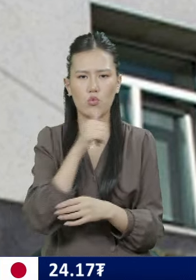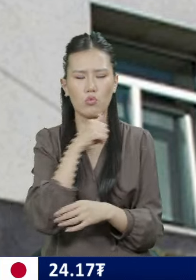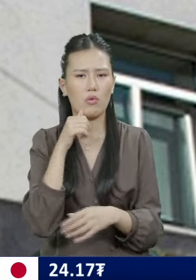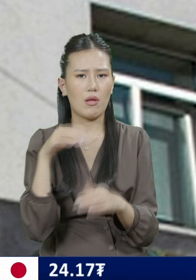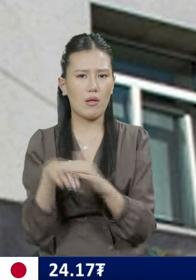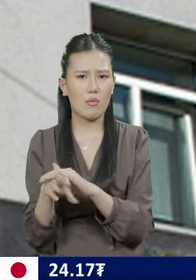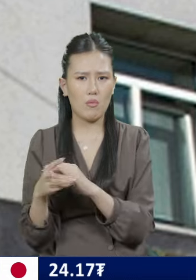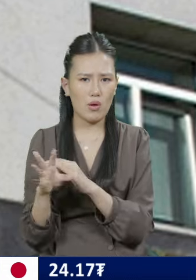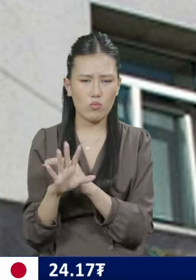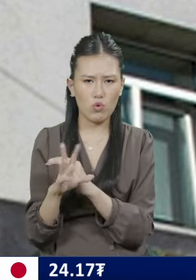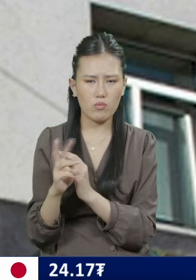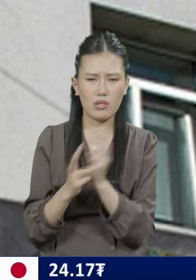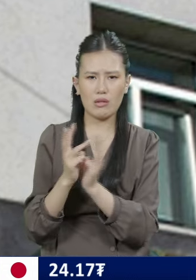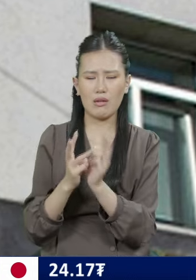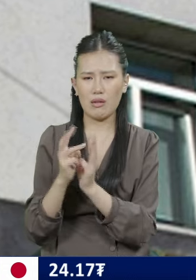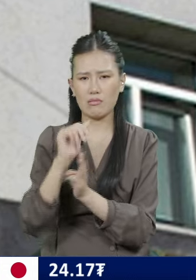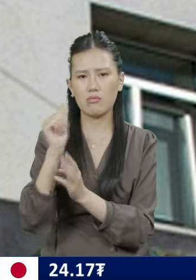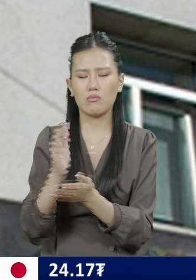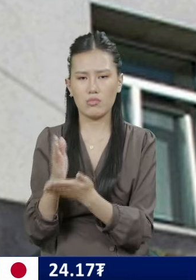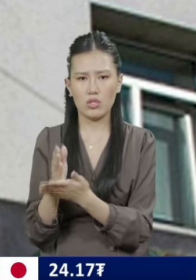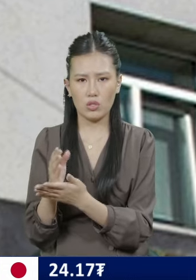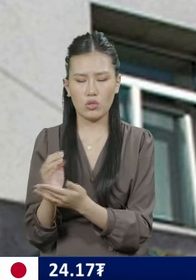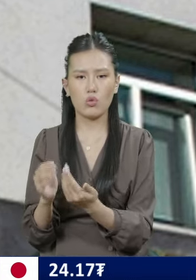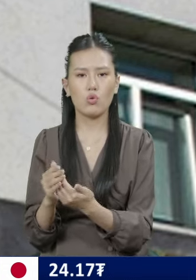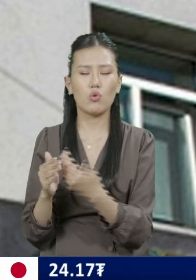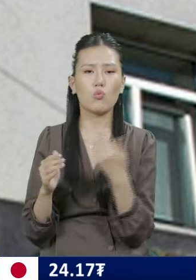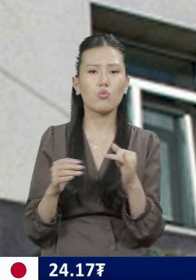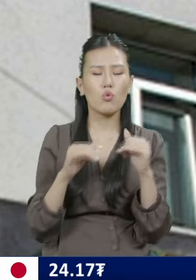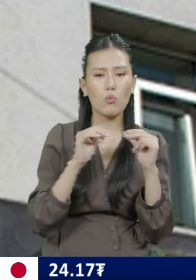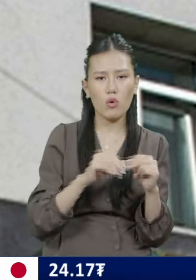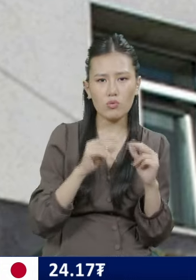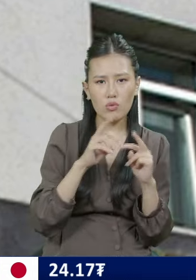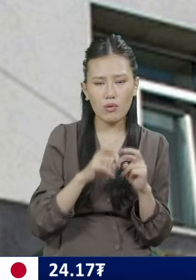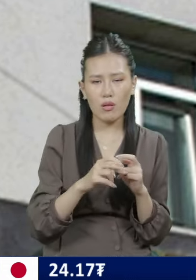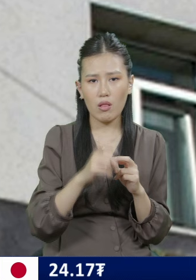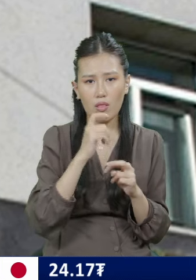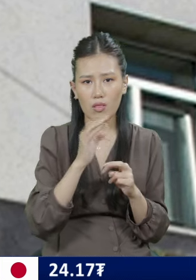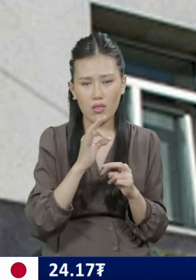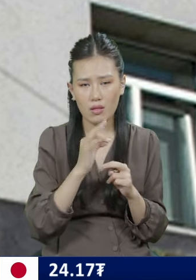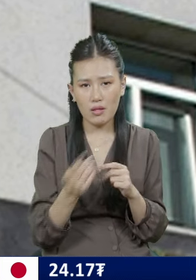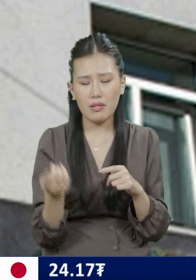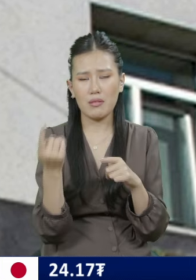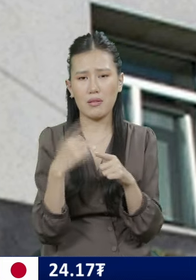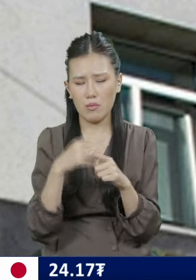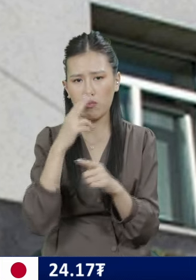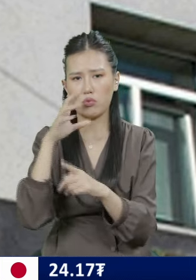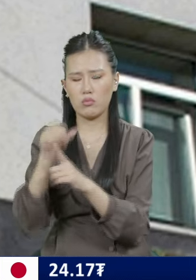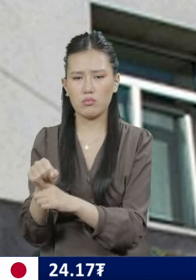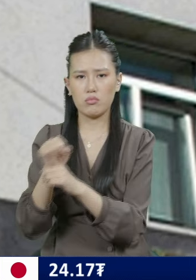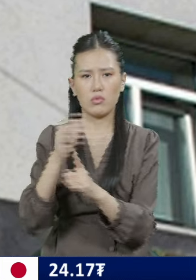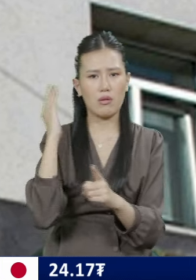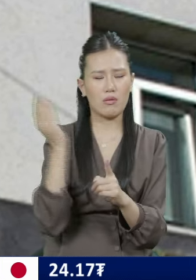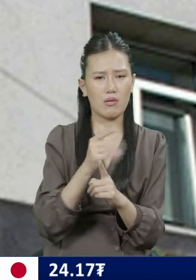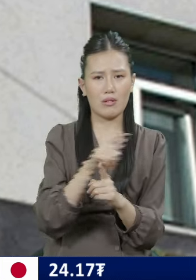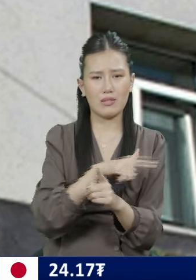асуудлууд хөндөгдөд байна. Гэтэл өмнөх асуудал нь тодорхой болж эцэслэгдээгүй байхад эрүүл мэндийн даатгалын ерөнхий газрын даргаыг айлхтаа тэмцэх газраас шалгаж байгаа нь